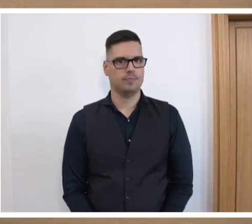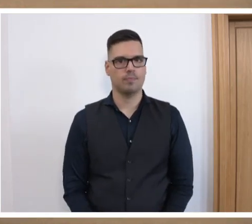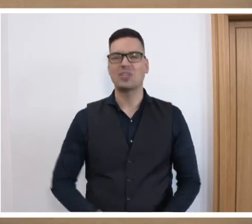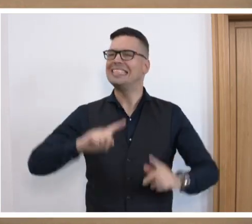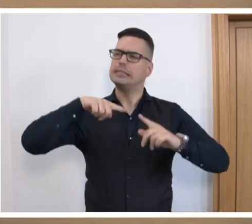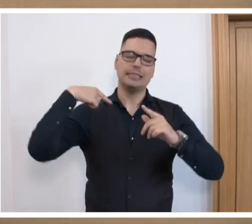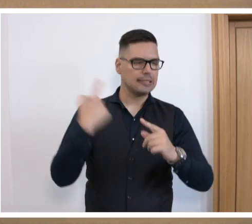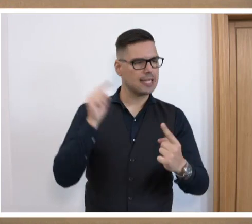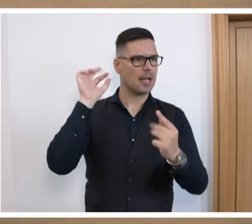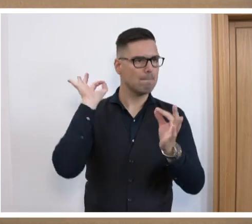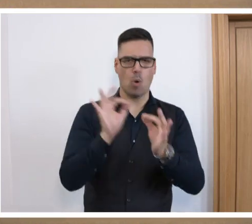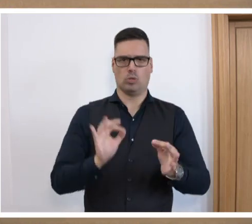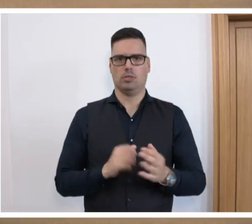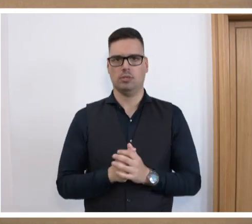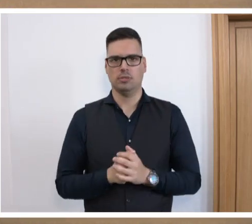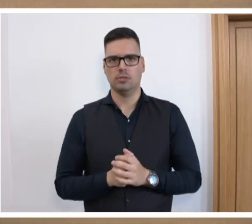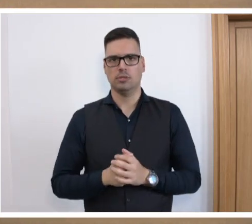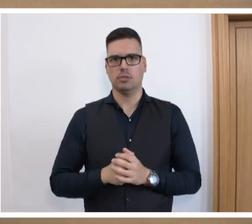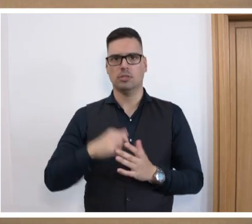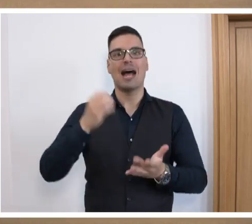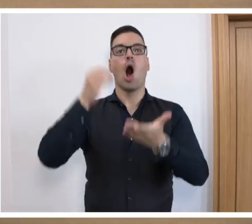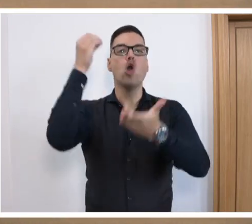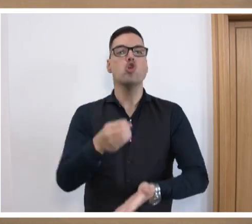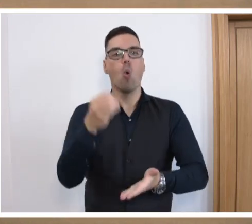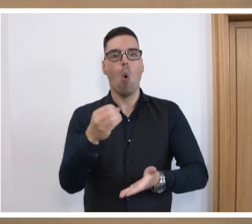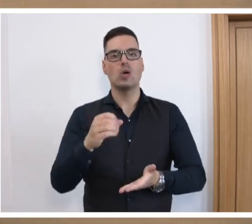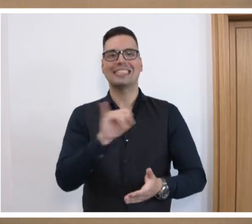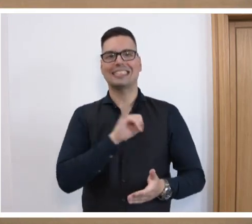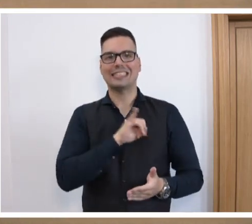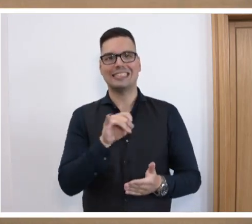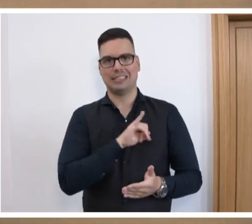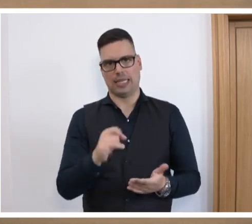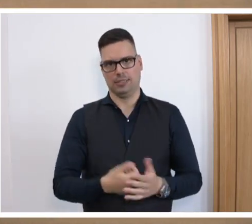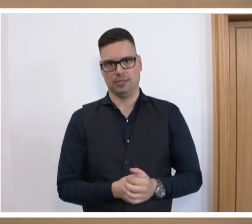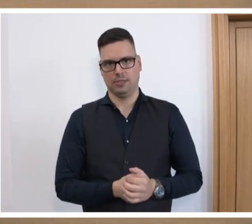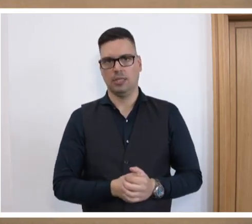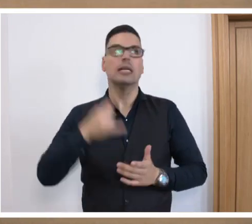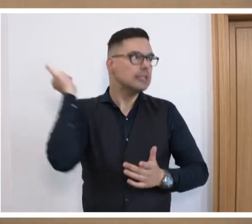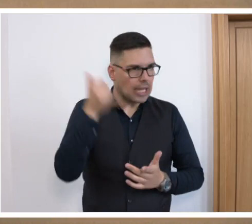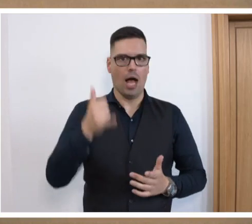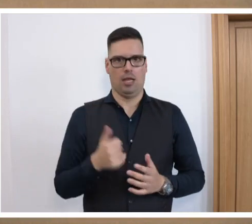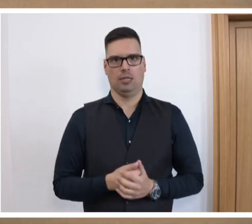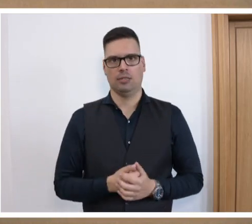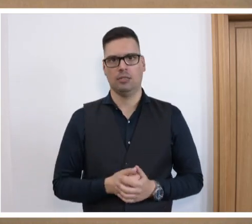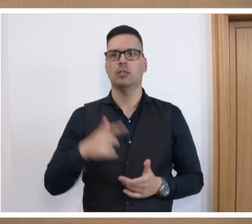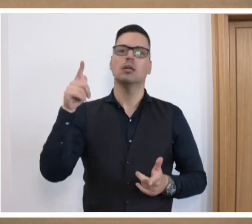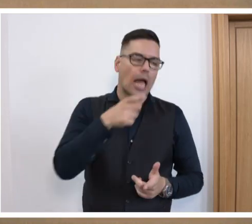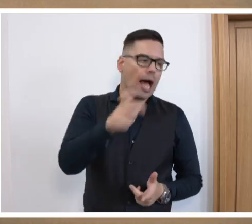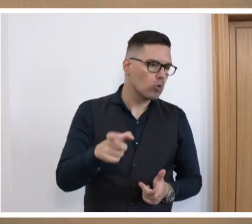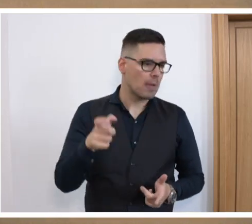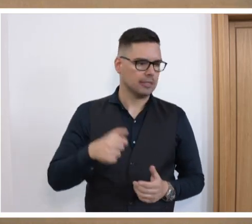Nächster Punkt, die Gehälter des Intendanten und der außertariflich Beschäftigten. Ja, es gibt